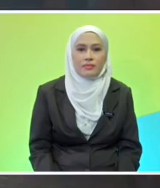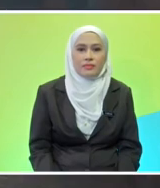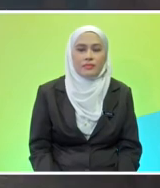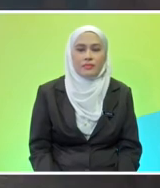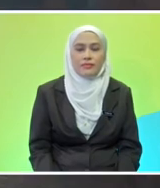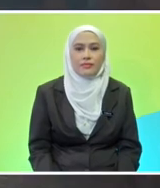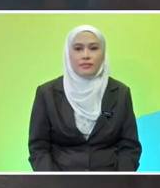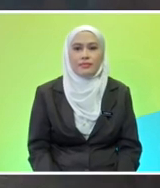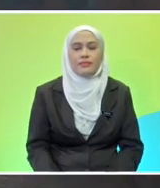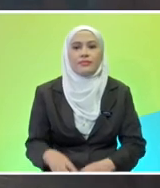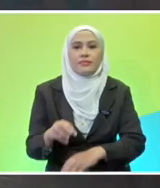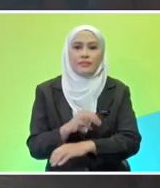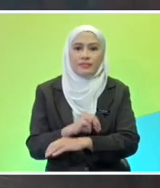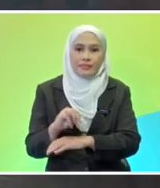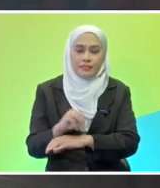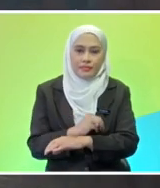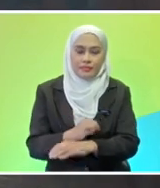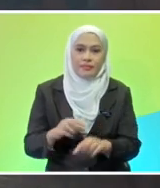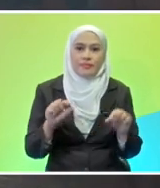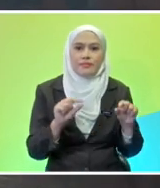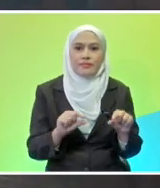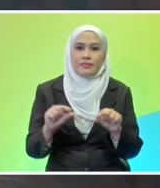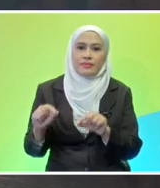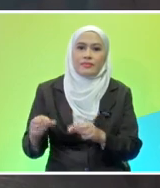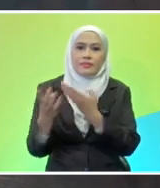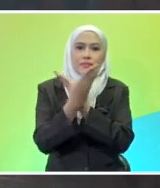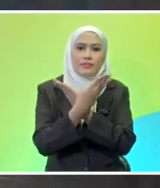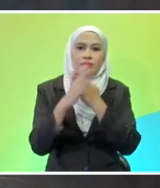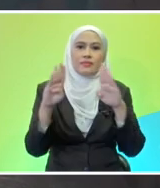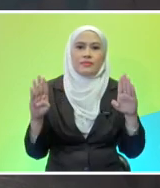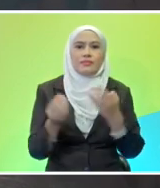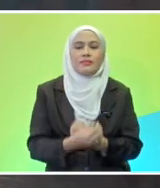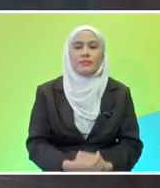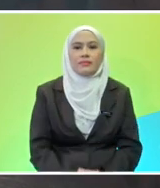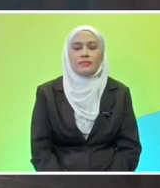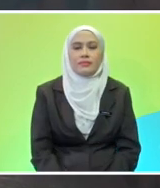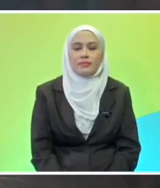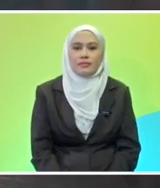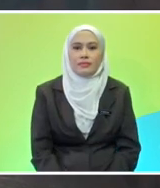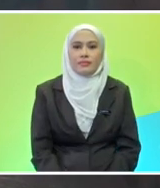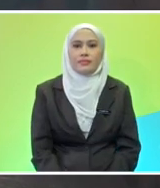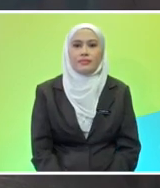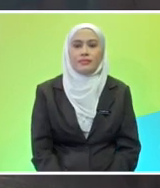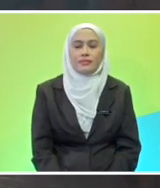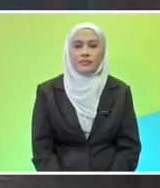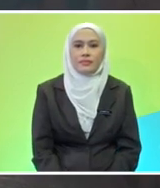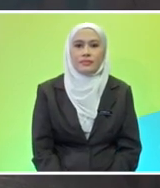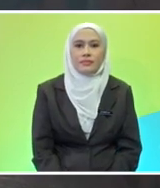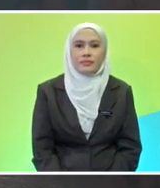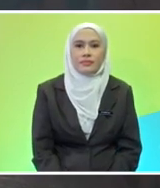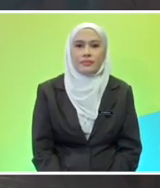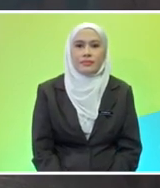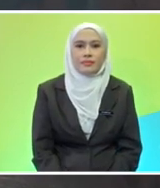guli guli guli guli guli, aram sam sam, arafi arafi, guli guli guli guli guli, aram sam